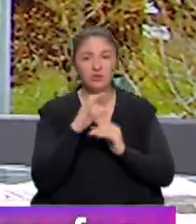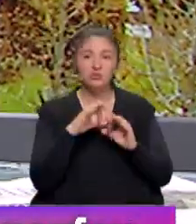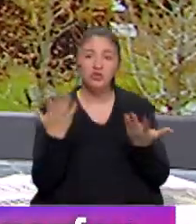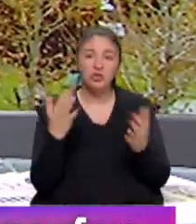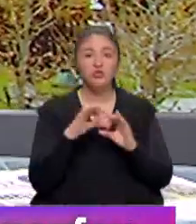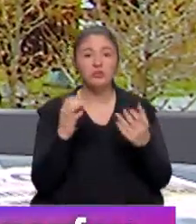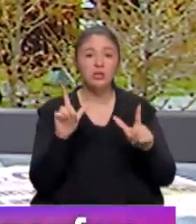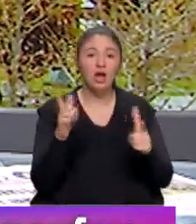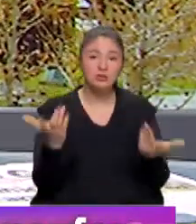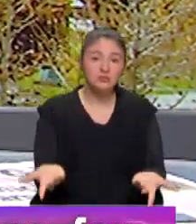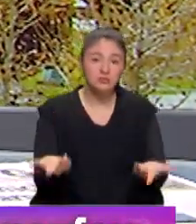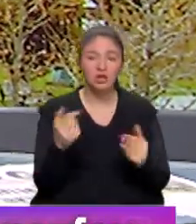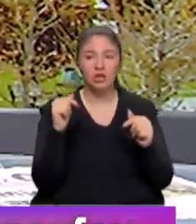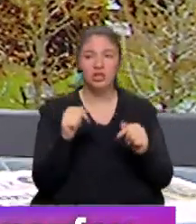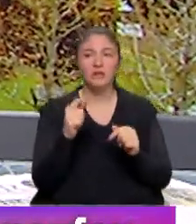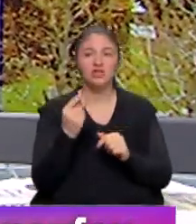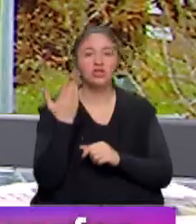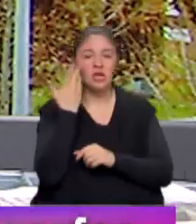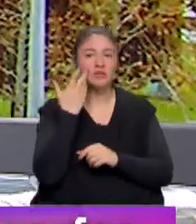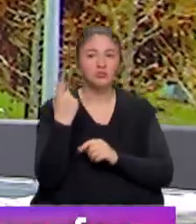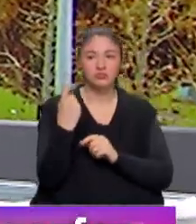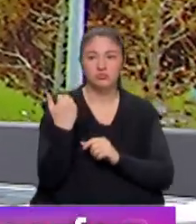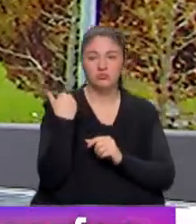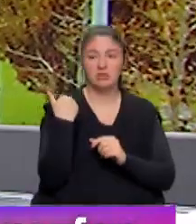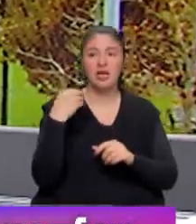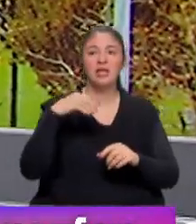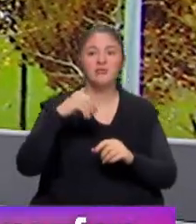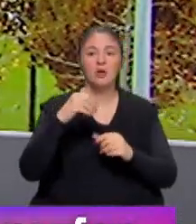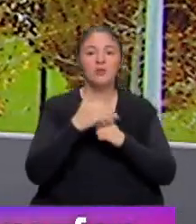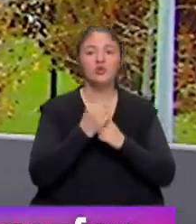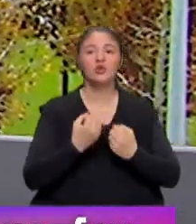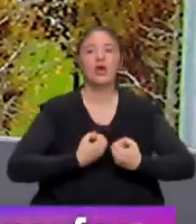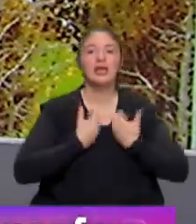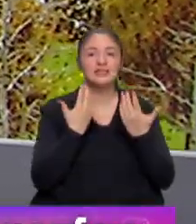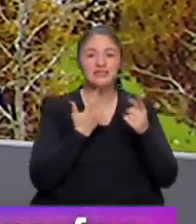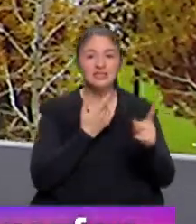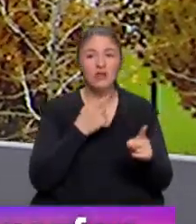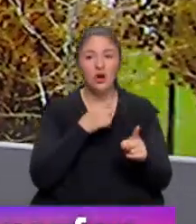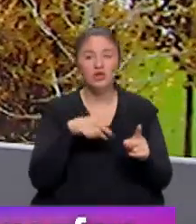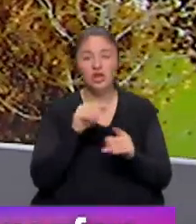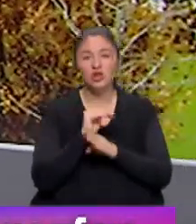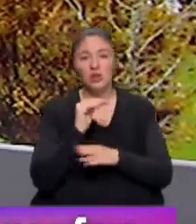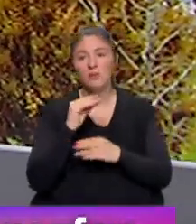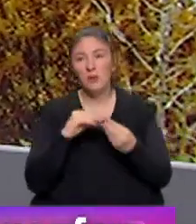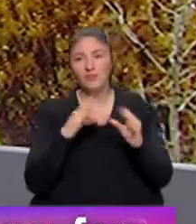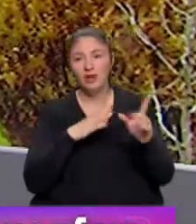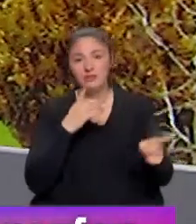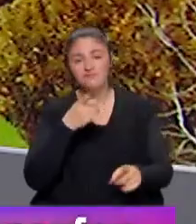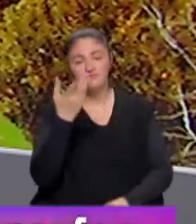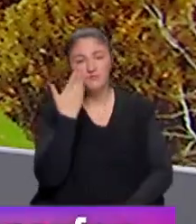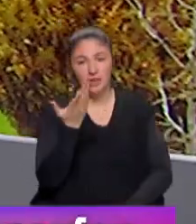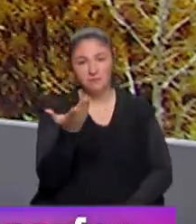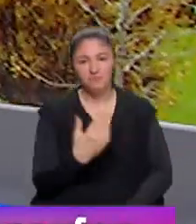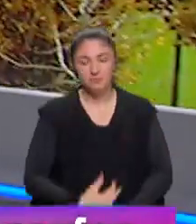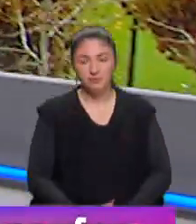Çözeceksiniz, çözülmesi gerekiyor. Şimdi az önce izleyicimiz sormuştu, narenciye üreticisi, limon üreticisi onların yaşadığı sorunlar var diye